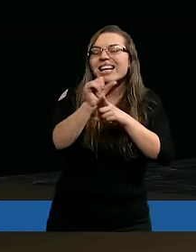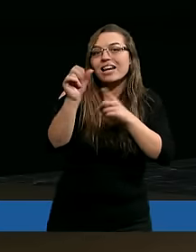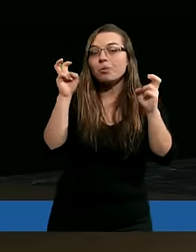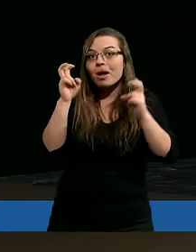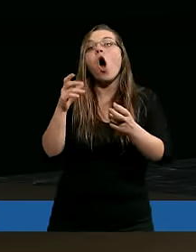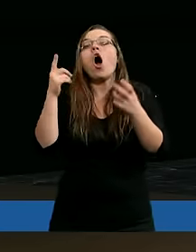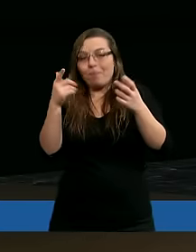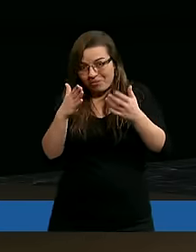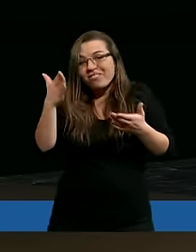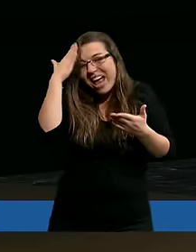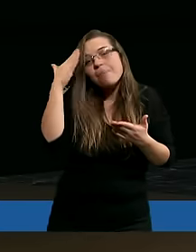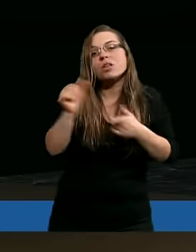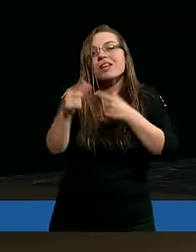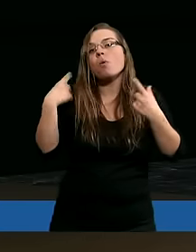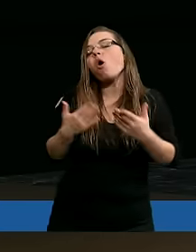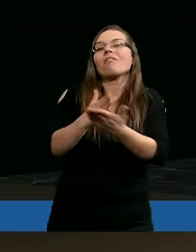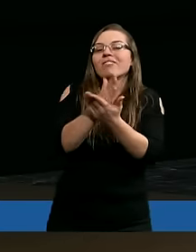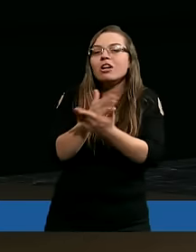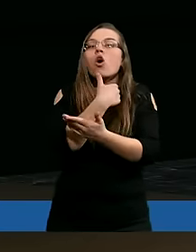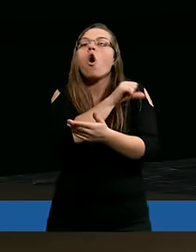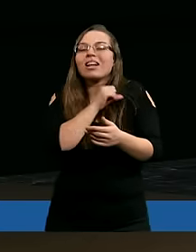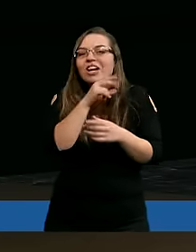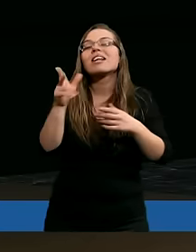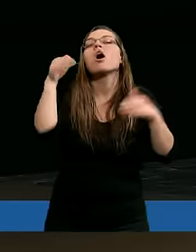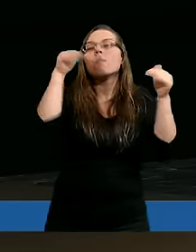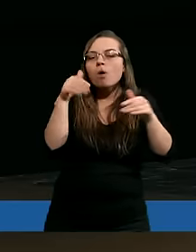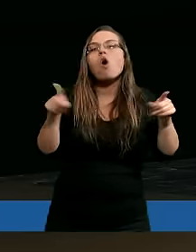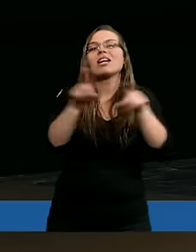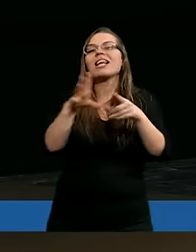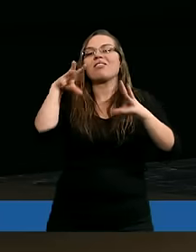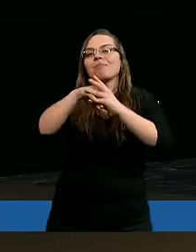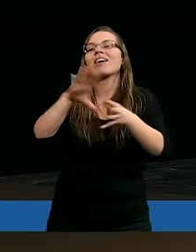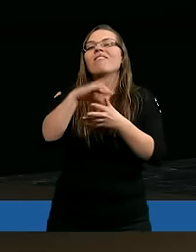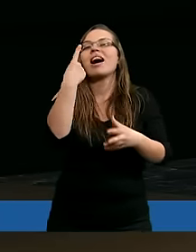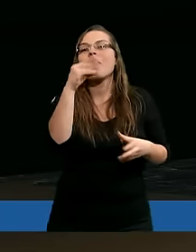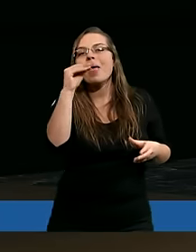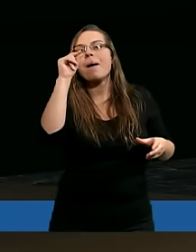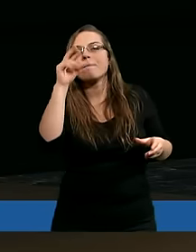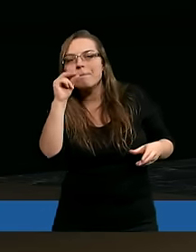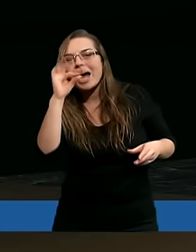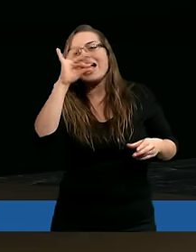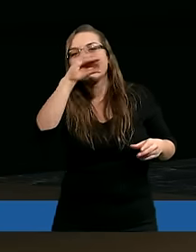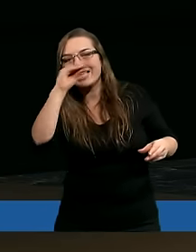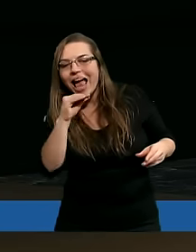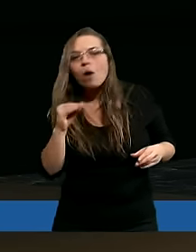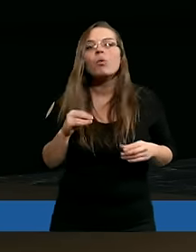osobami wierzącymi, bo i osoby wierzące może też dopaść depresja, to